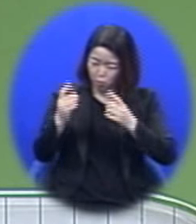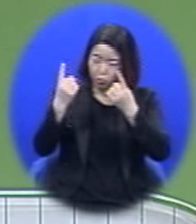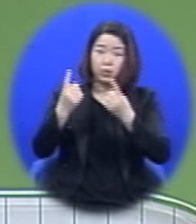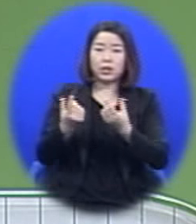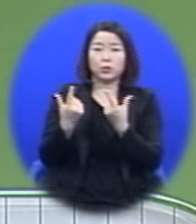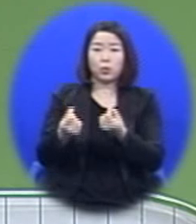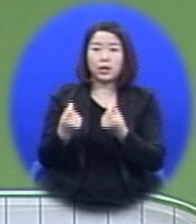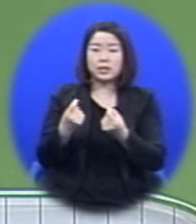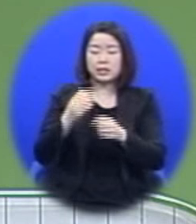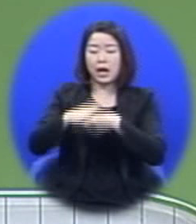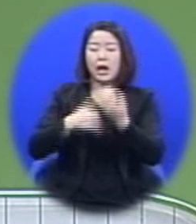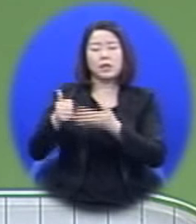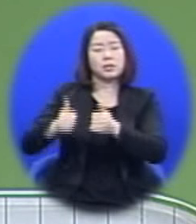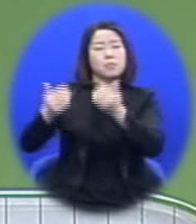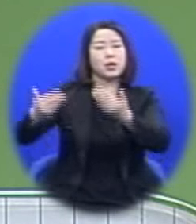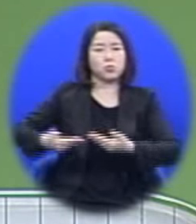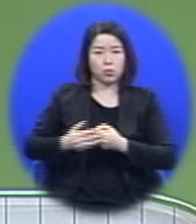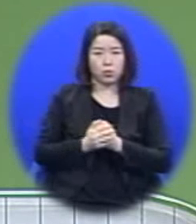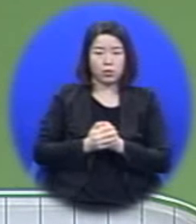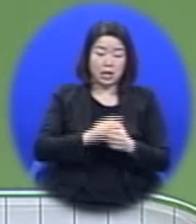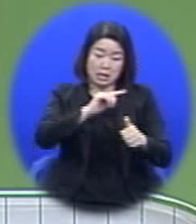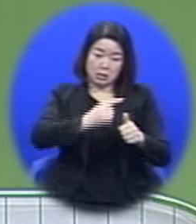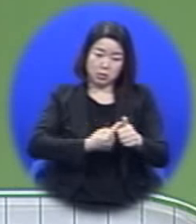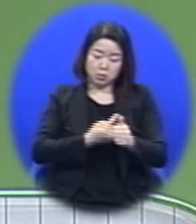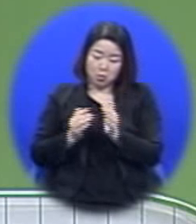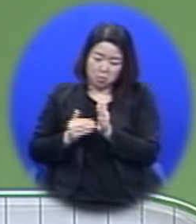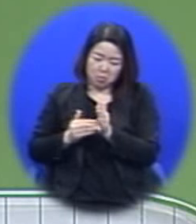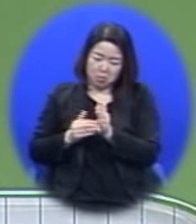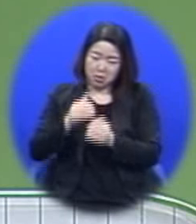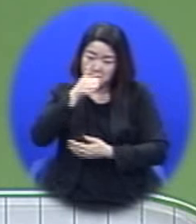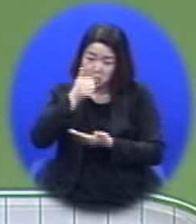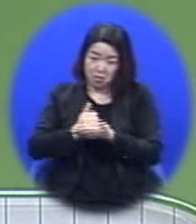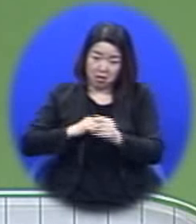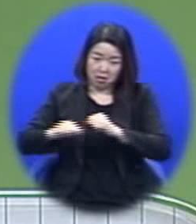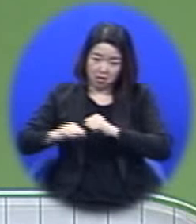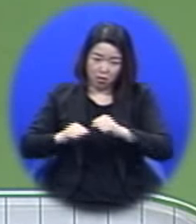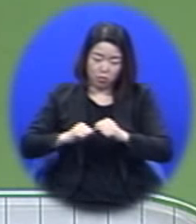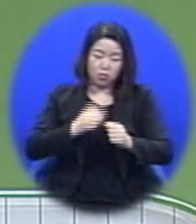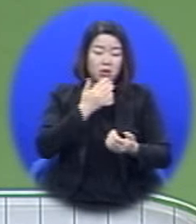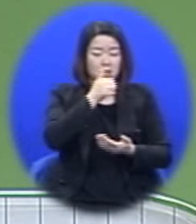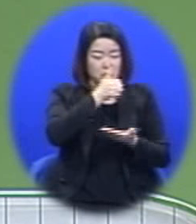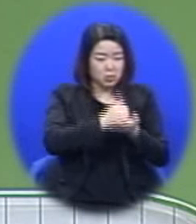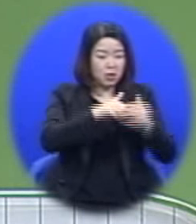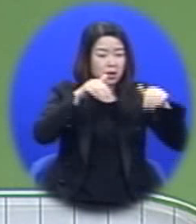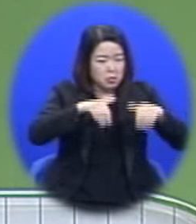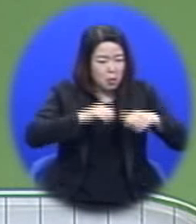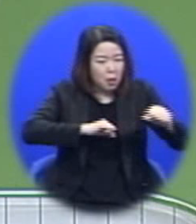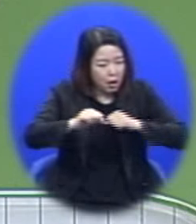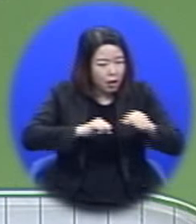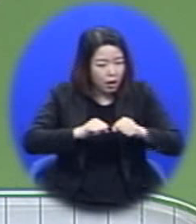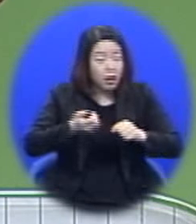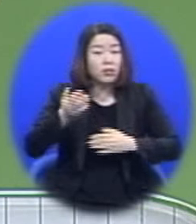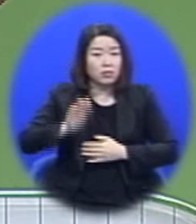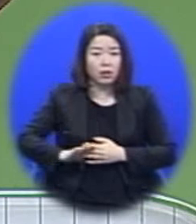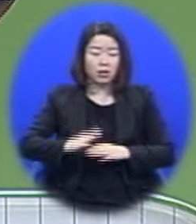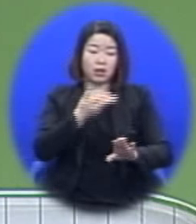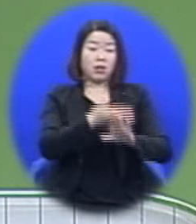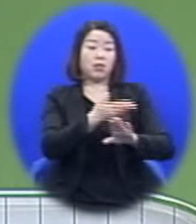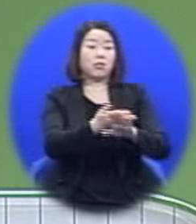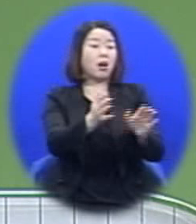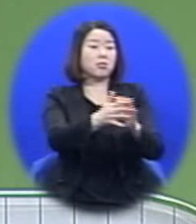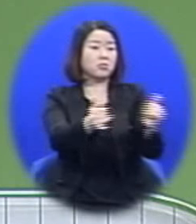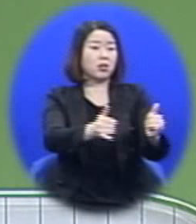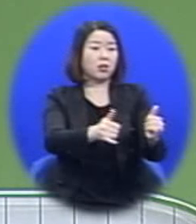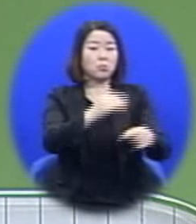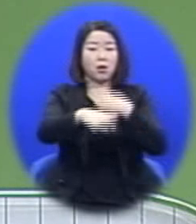겁니다. 스스로는 은밀한 죄를 짓고 죄의 종노릇하면서 다른 사람을 하나님이 재판해